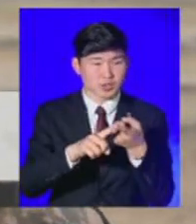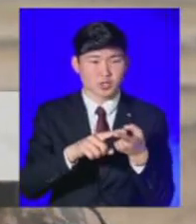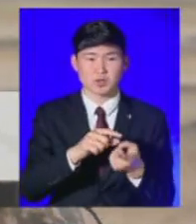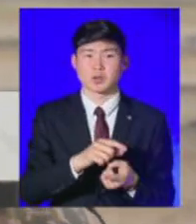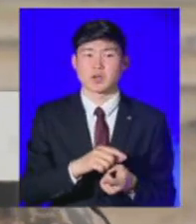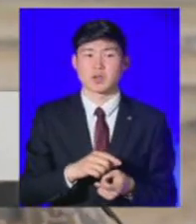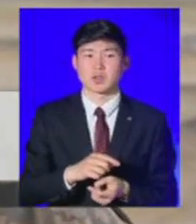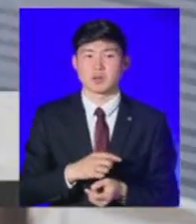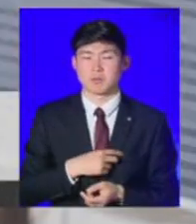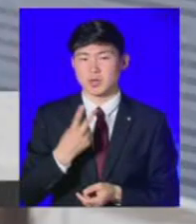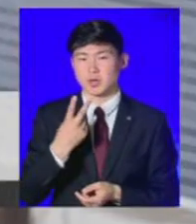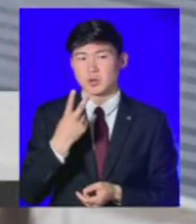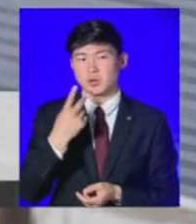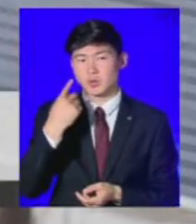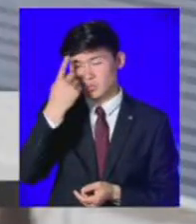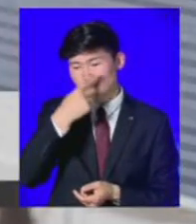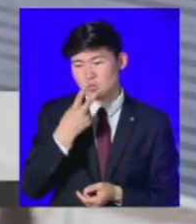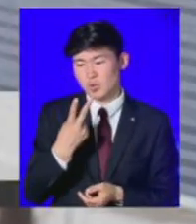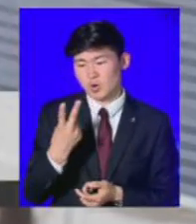ойлгохны төлөвлөгдсөн.